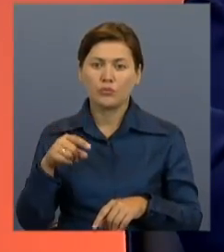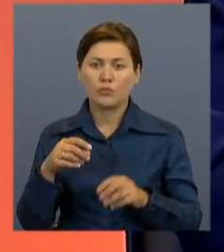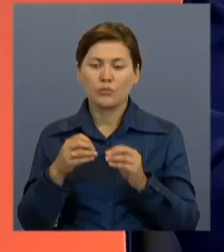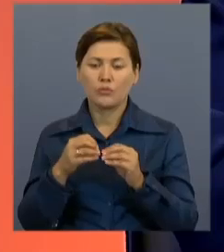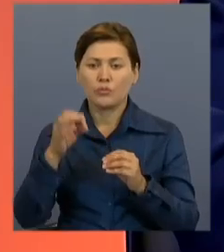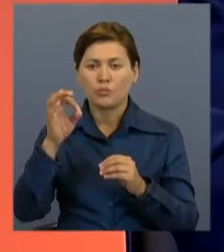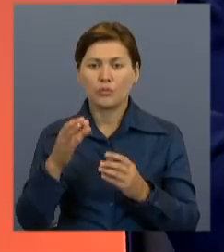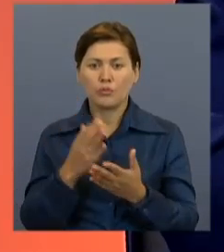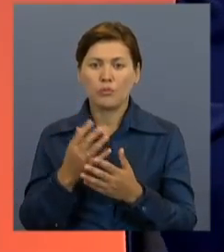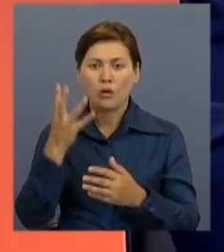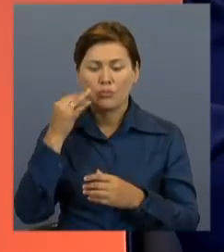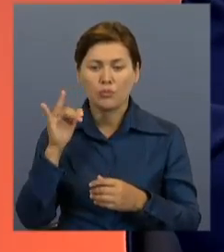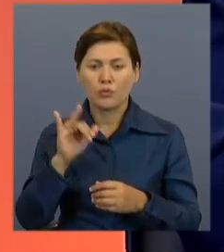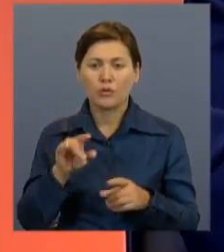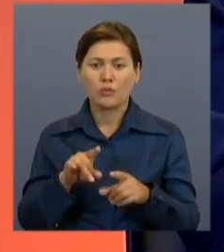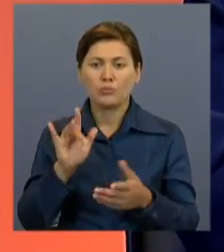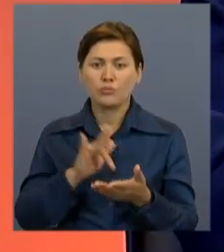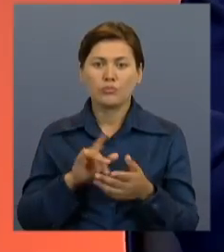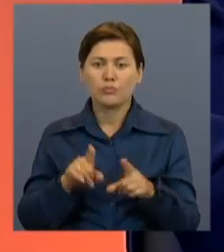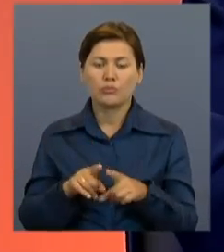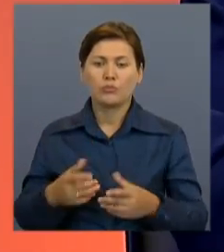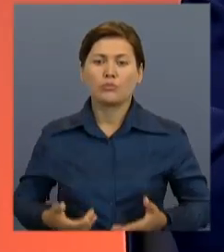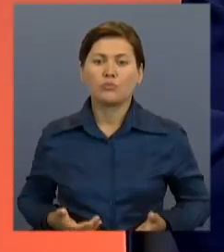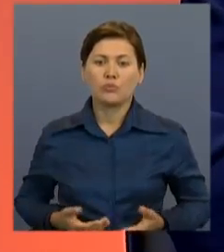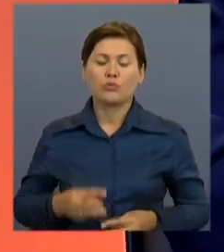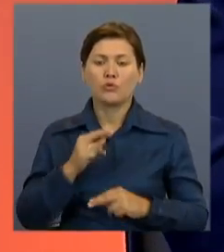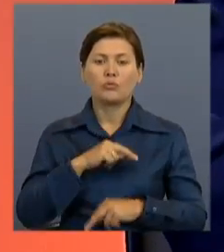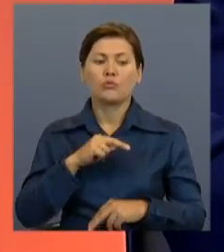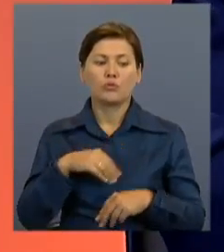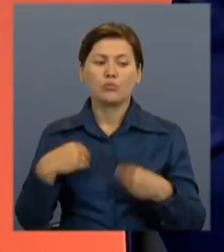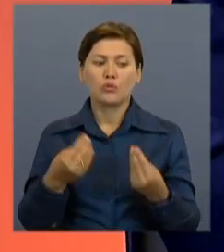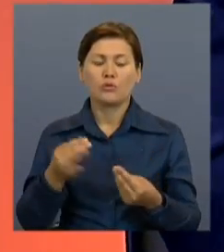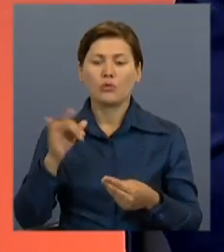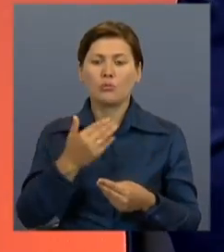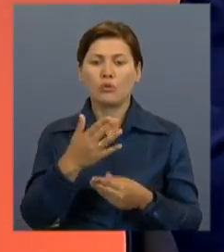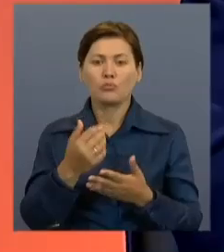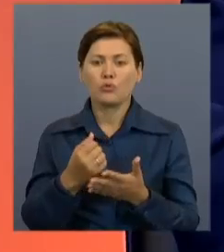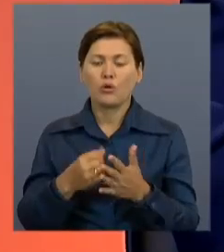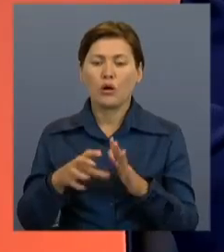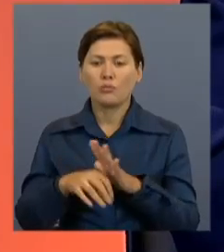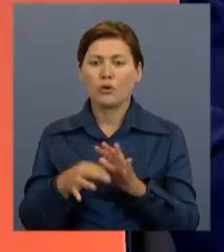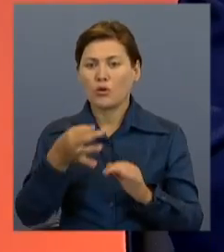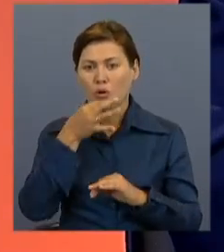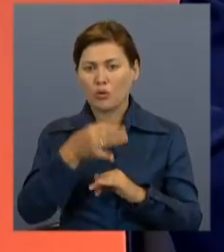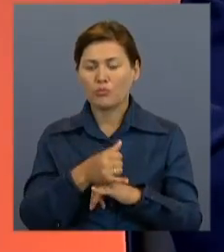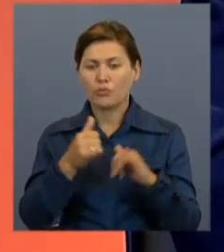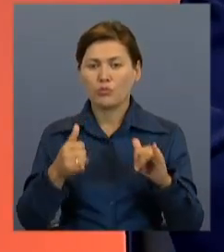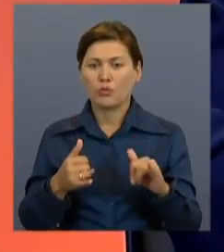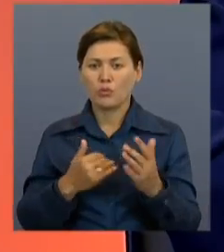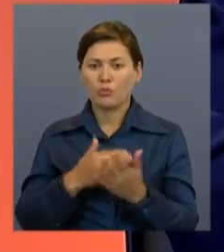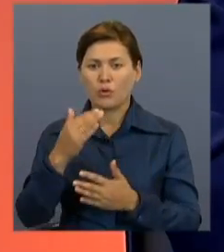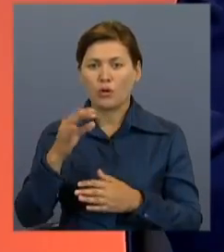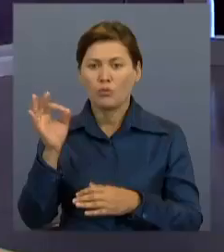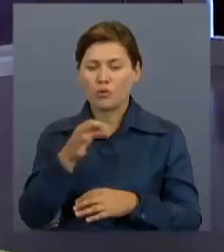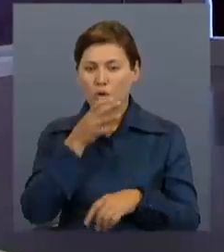21,10%-ді құрайды. Алматы қаласындағы тұрғындардың, жұмыс берушілердің де бұл қорға жауапкершілігінің жоғарылығы дер